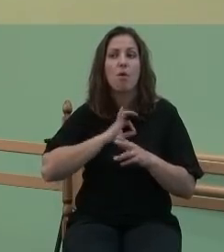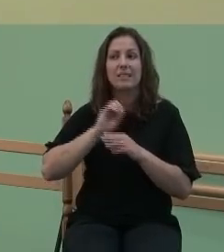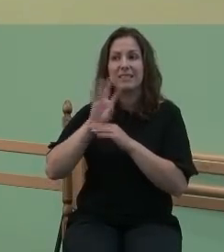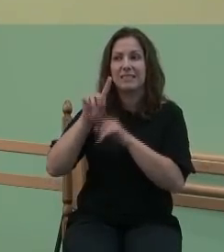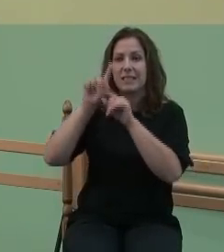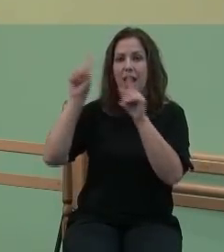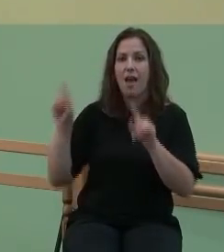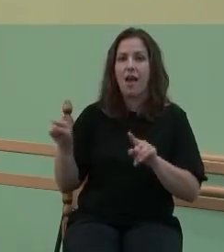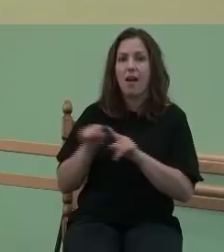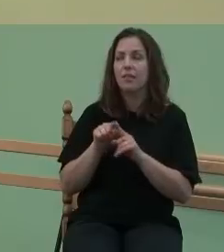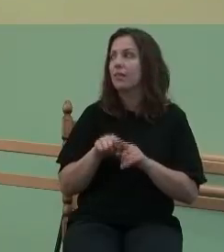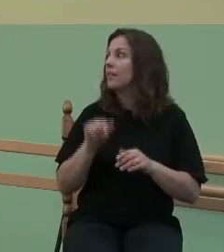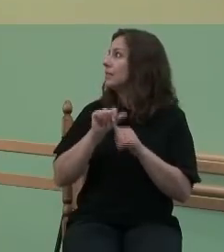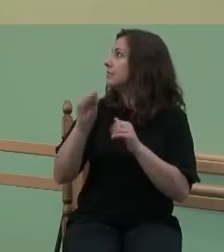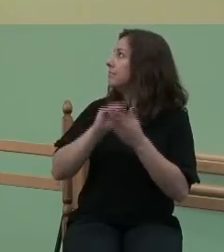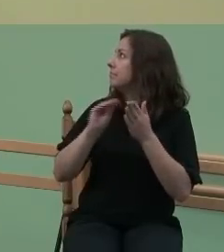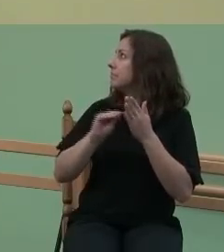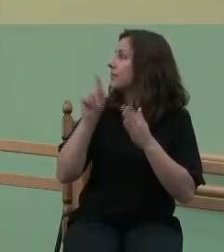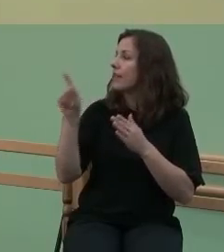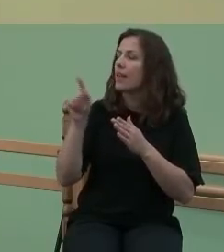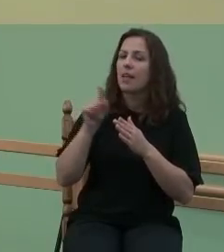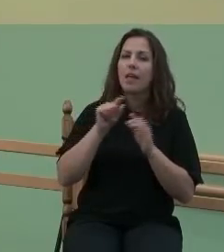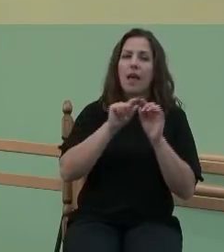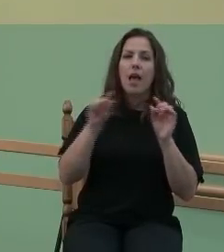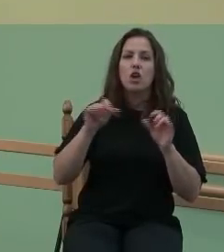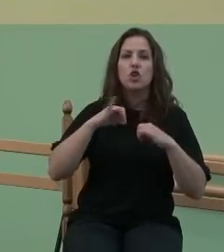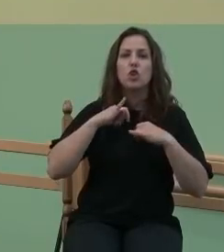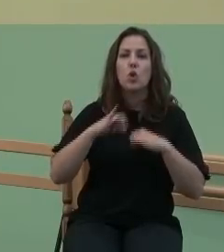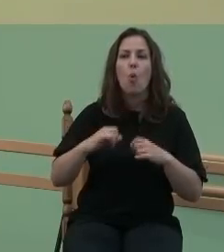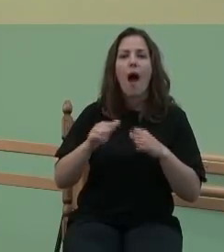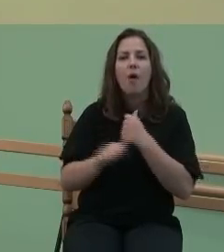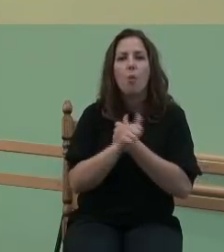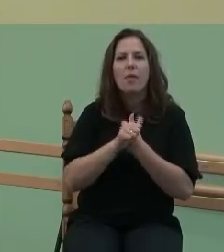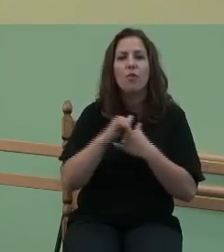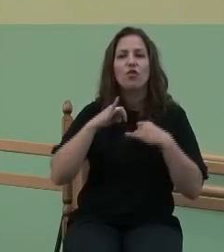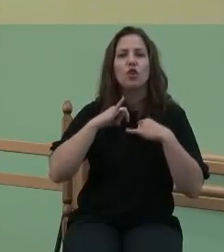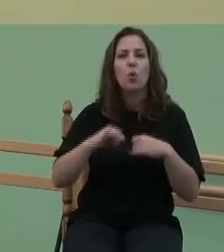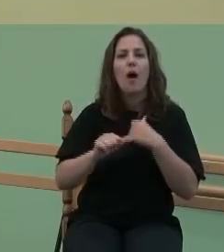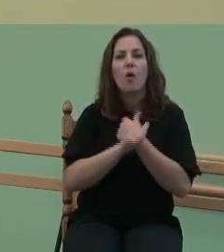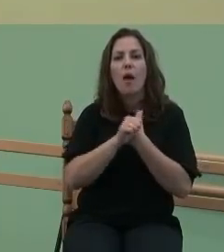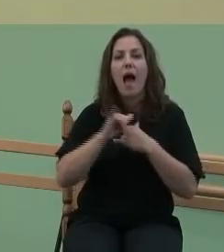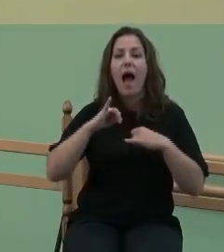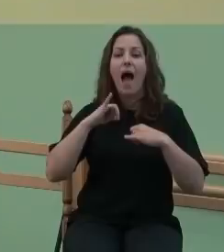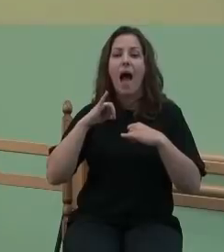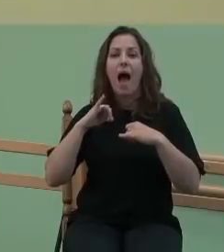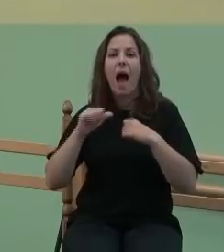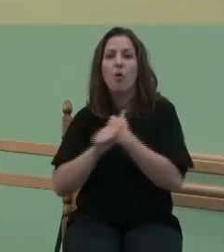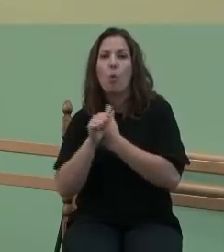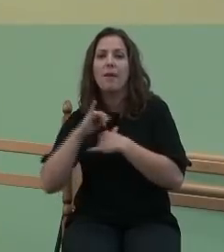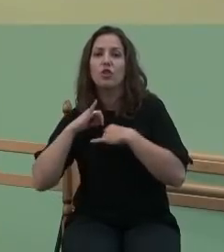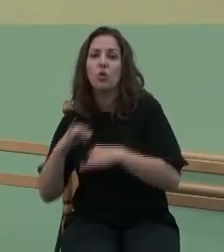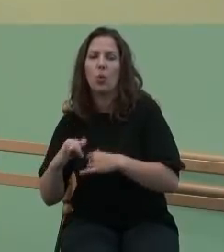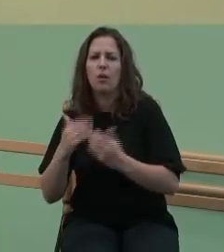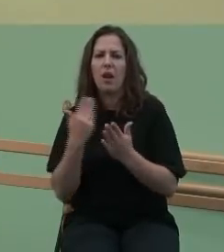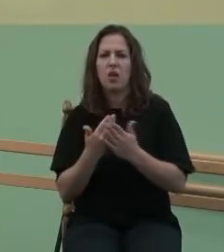slajdów napisane są takie etykiety: siła argumentu, argument siły.